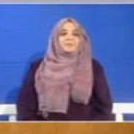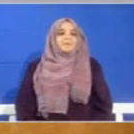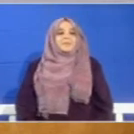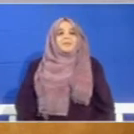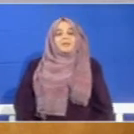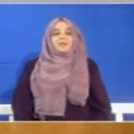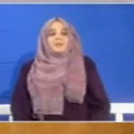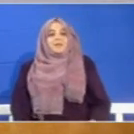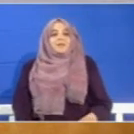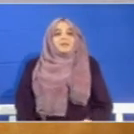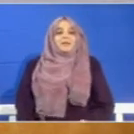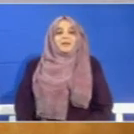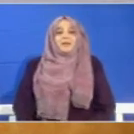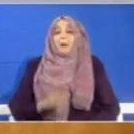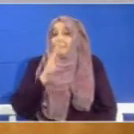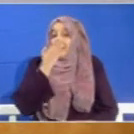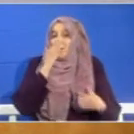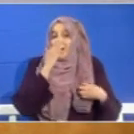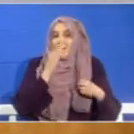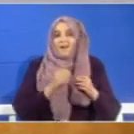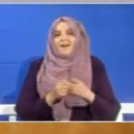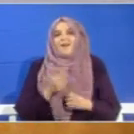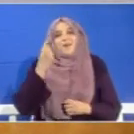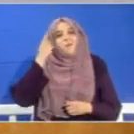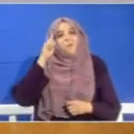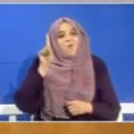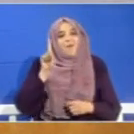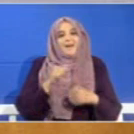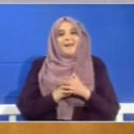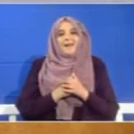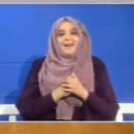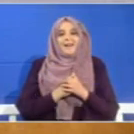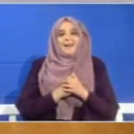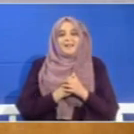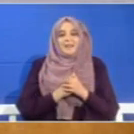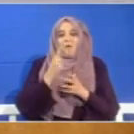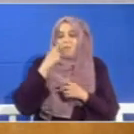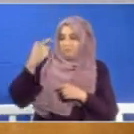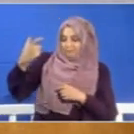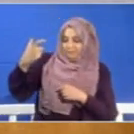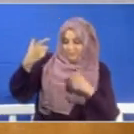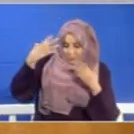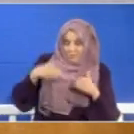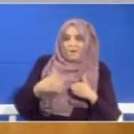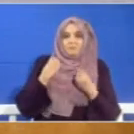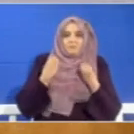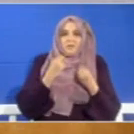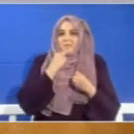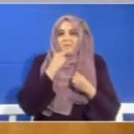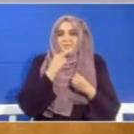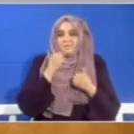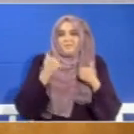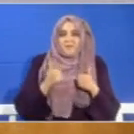وأما المرآة ليعتني بهندامه بصورته حتى إذا ما خرج إلى